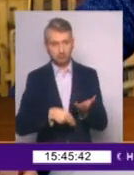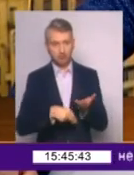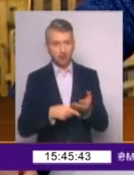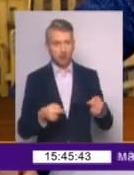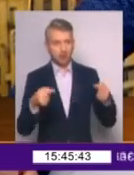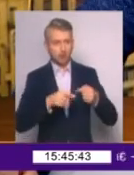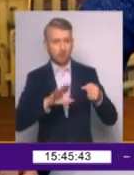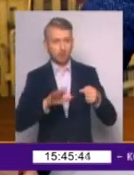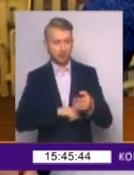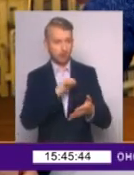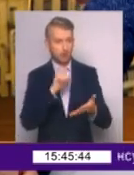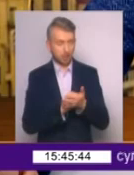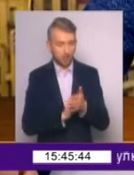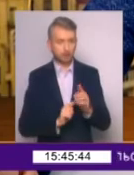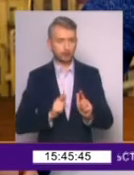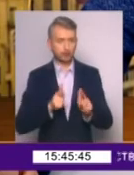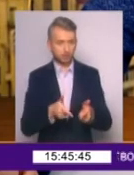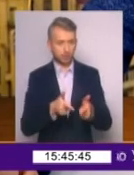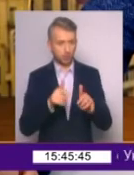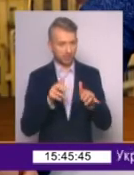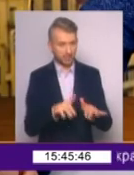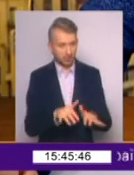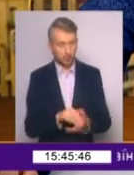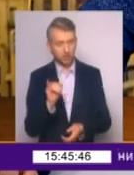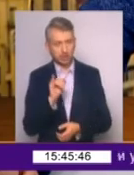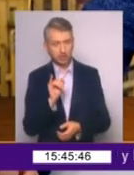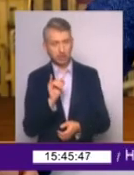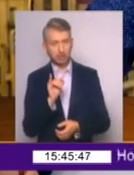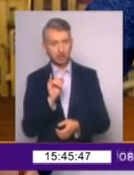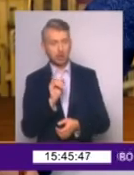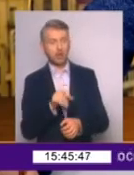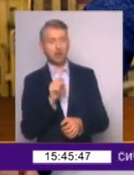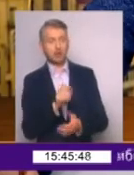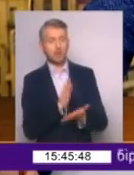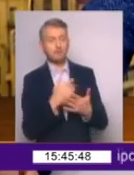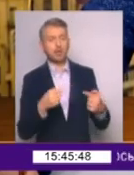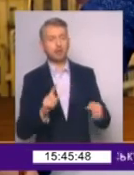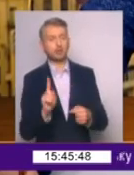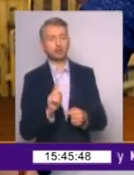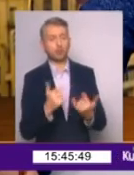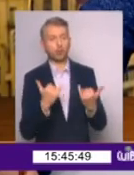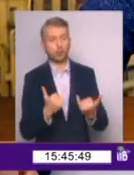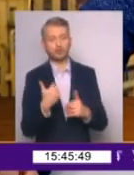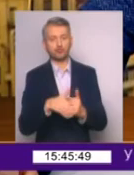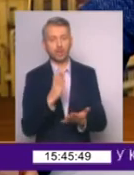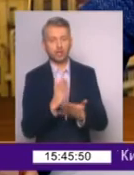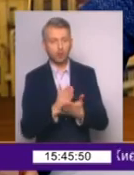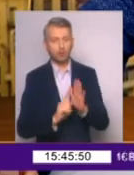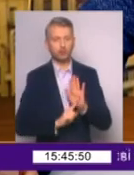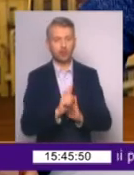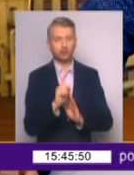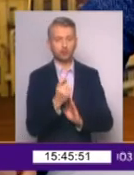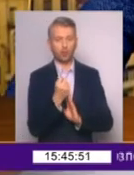згідно після публікації, воно вже вступило в дію. І те майно, яке сьогодні вже є, там, починаючи з